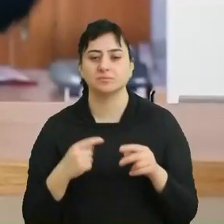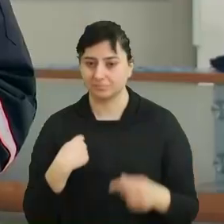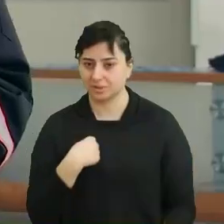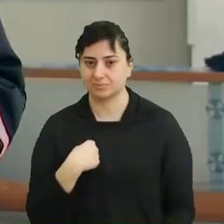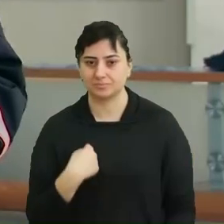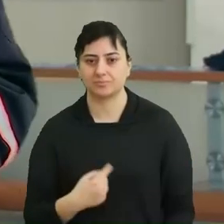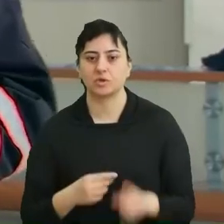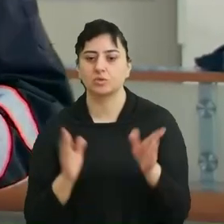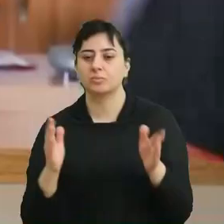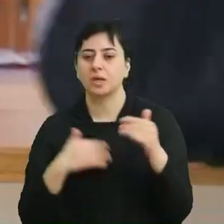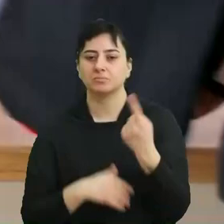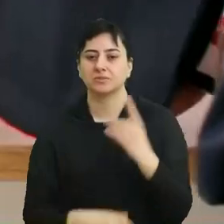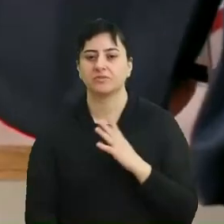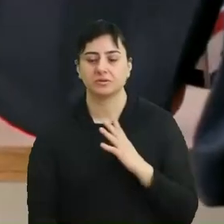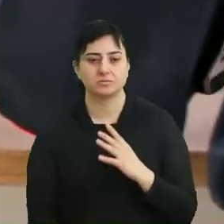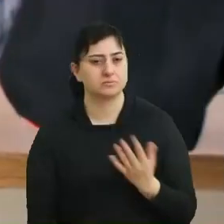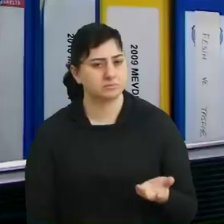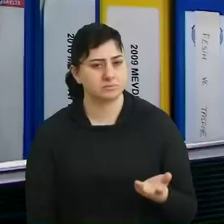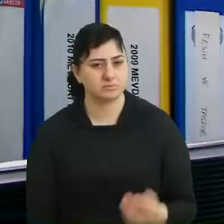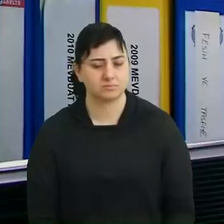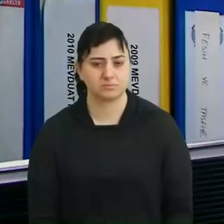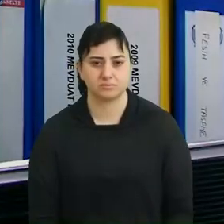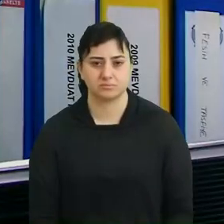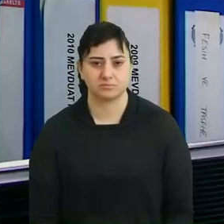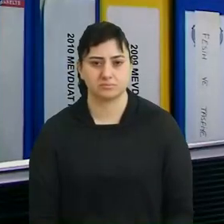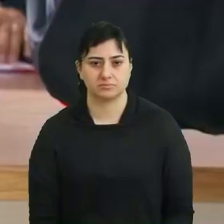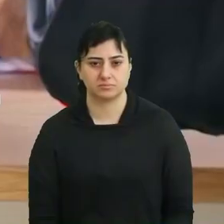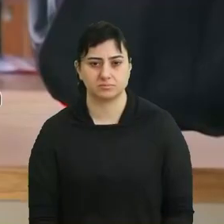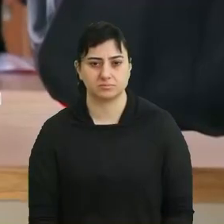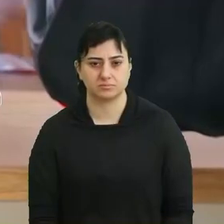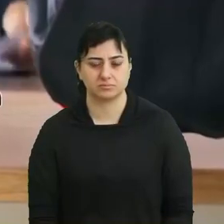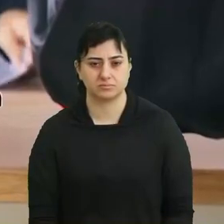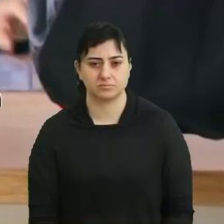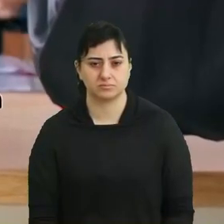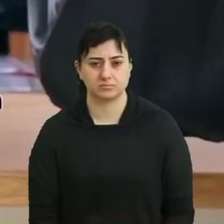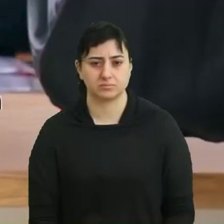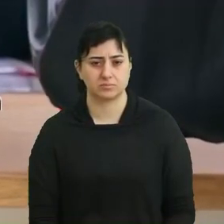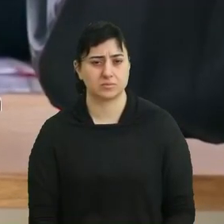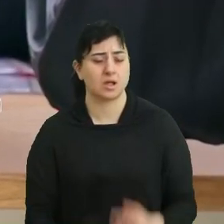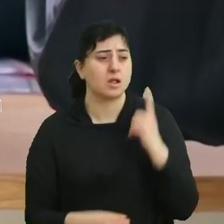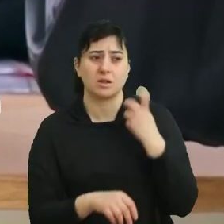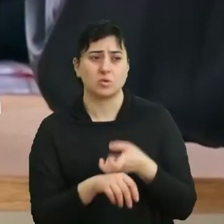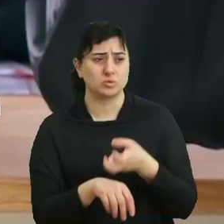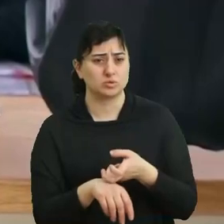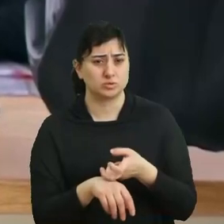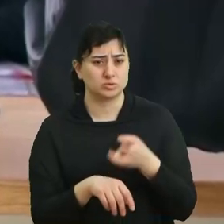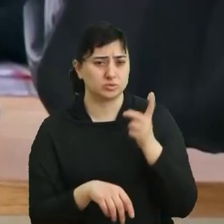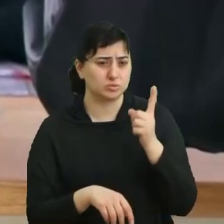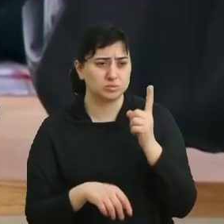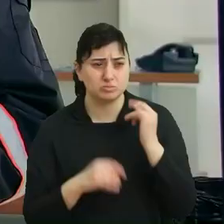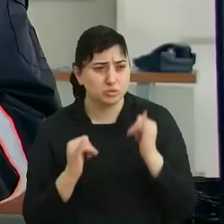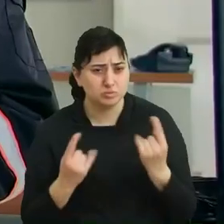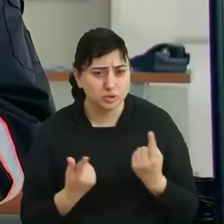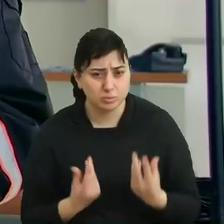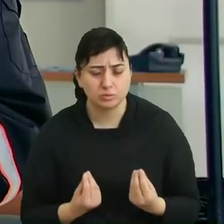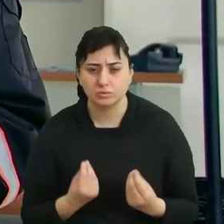benim. Paketiniz var. Paket mi? Allah Allah. Allah... Allah korusun, yoksa yine biricik bir şey mi